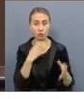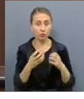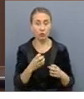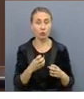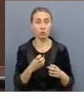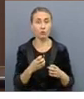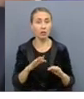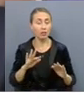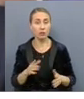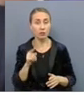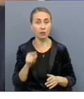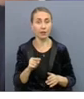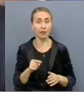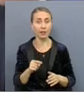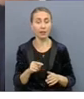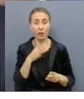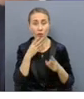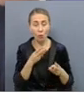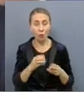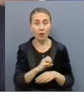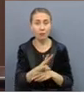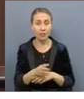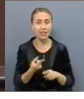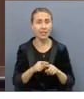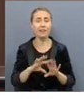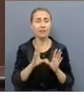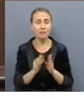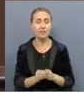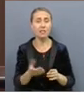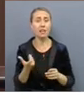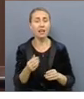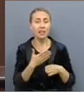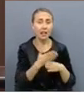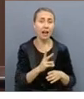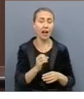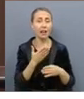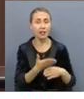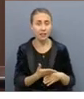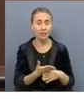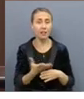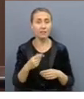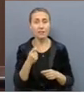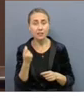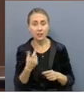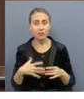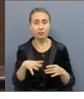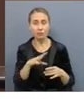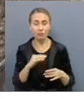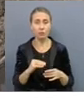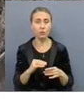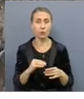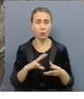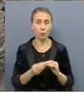по обеспечению дизельного топлива. И все остальные моменты, где хранить, как хранить, с элеваторами, со всеми, то есть все это работа надо